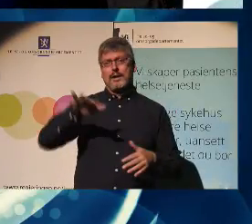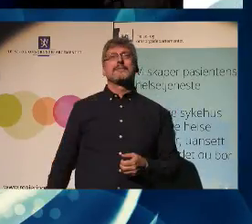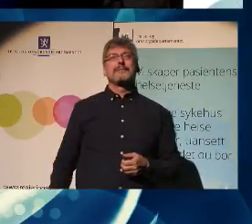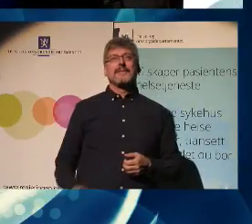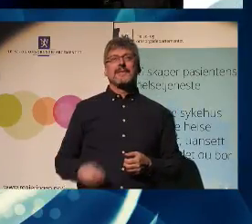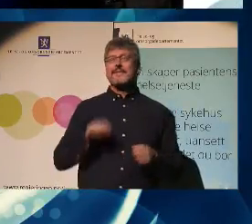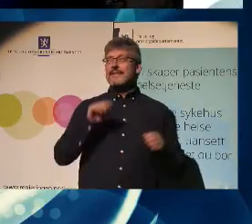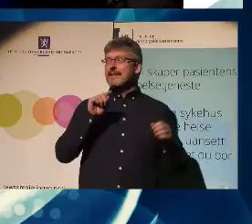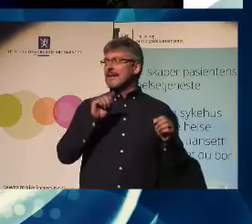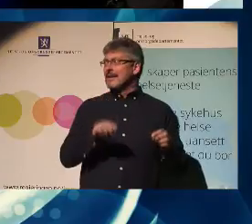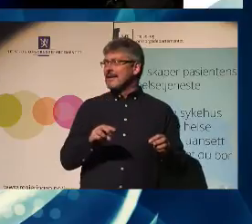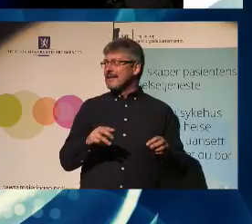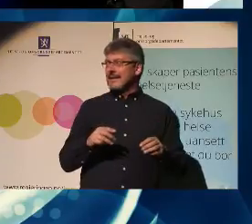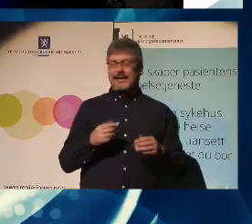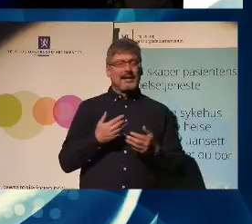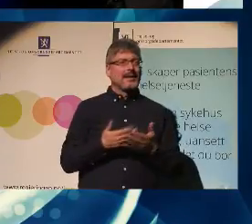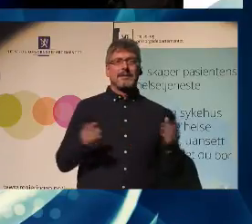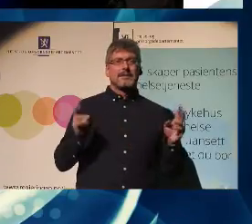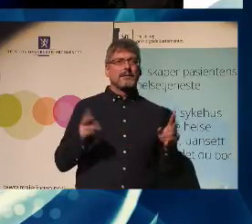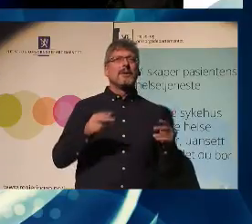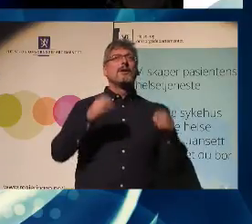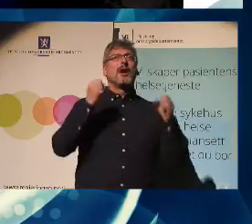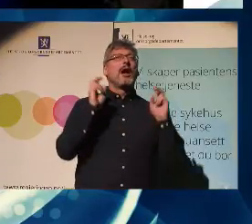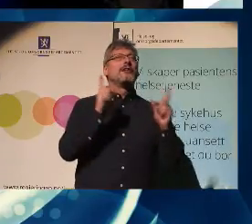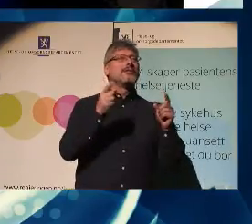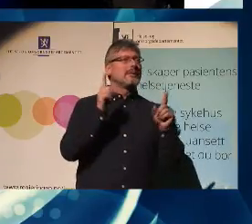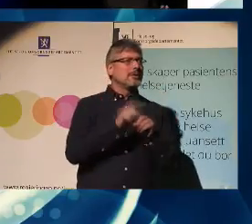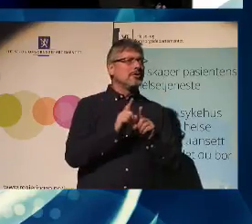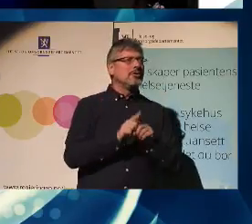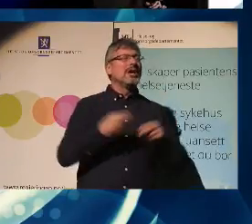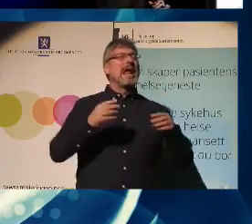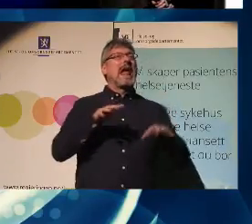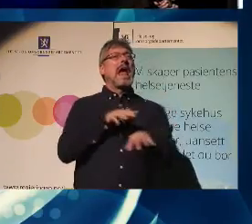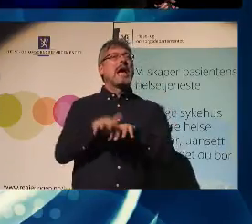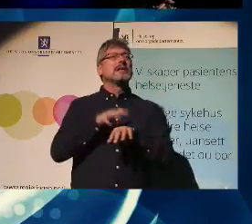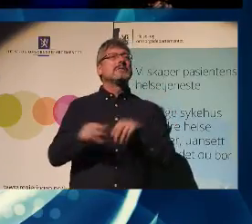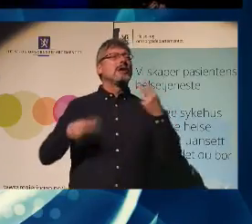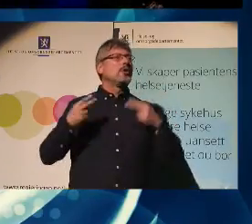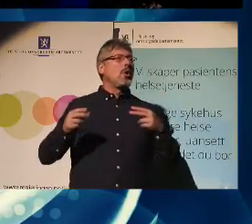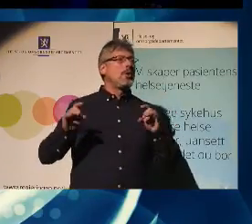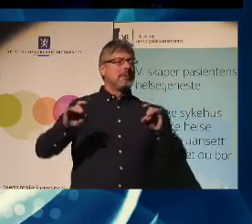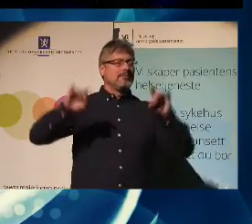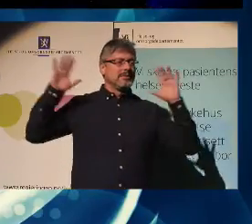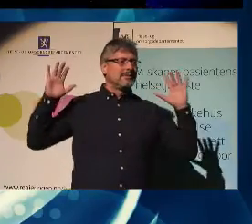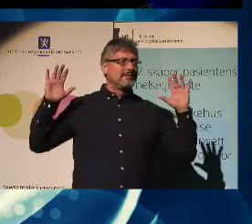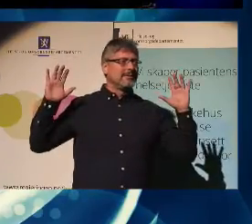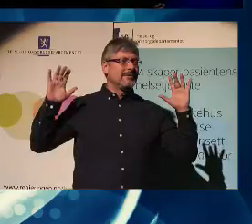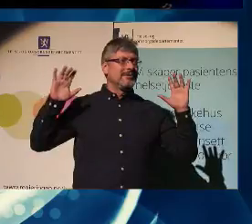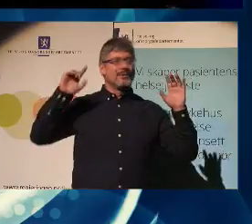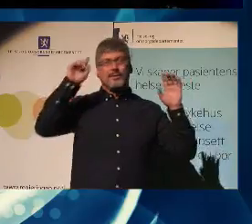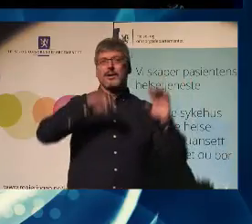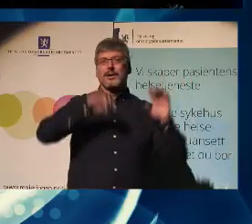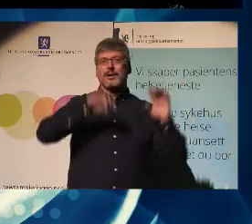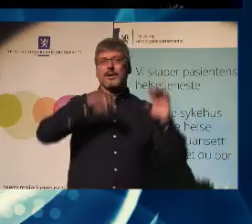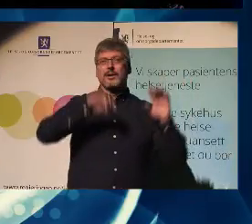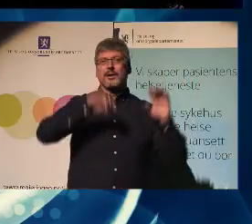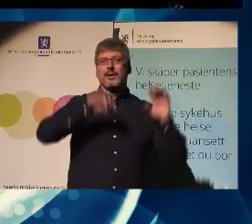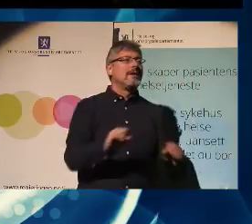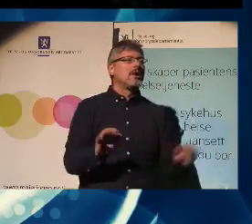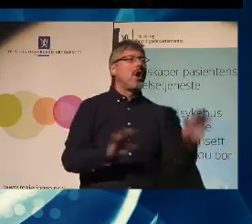ikke det samme, det to veldig ulike ting. Du må også slippe ekspertrollen på visse måter. Du kan ikke overta omsorgen på samme måte som du gjør før.